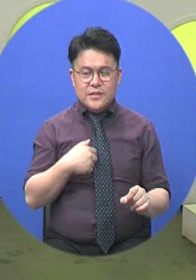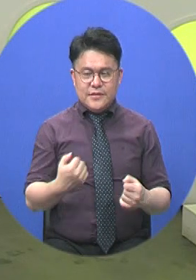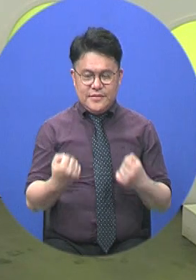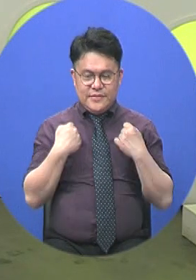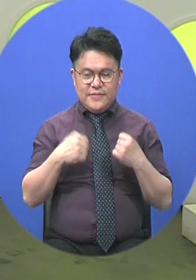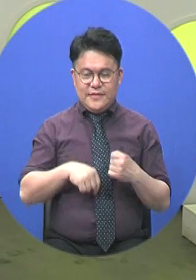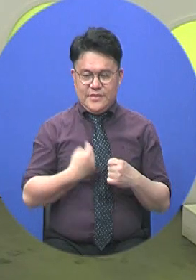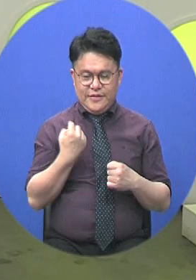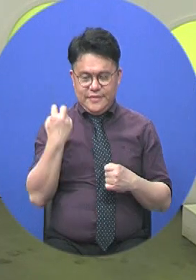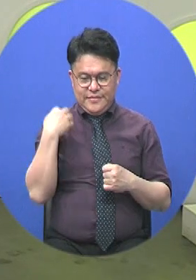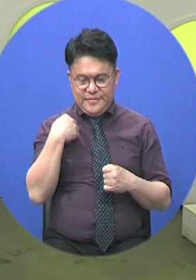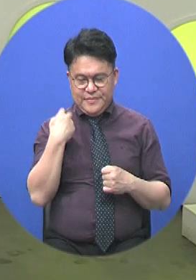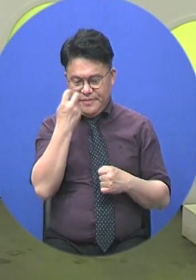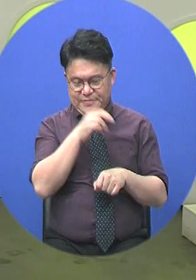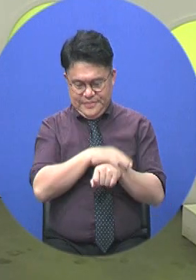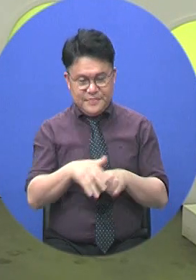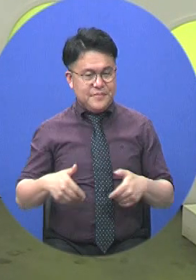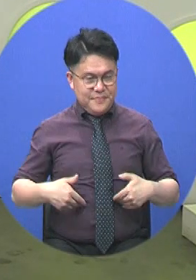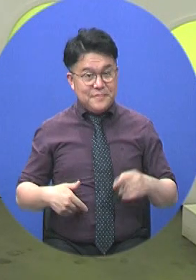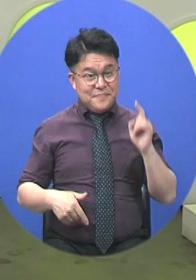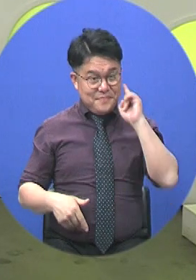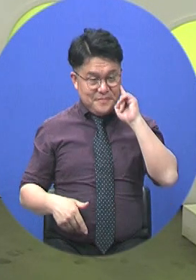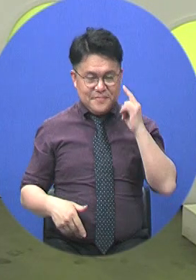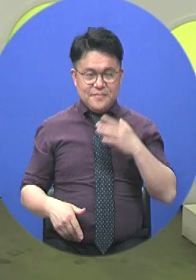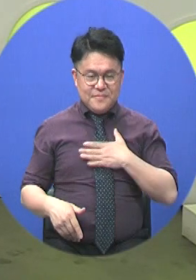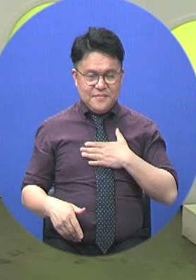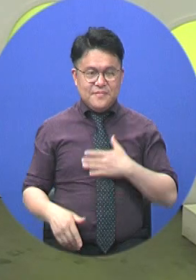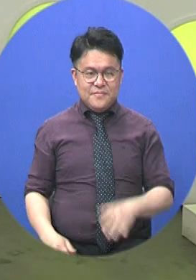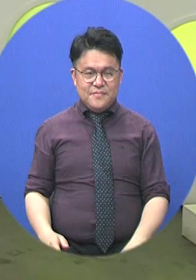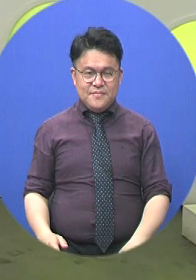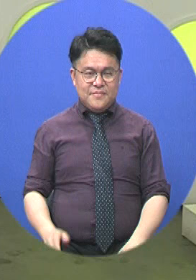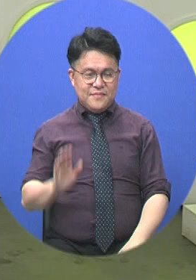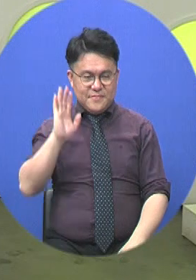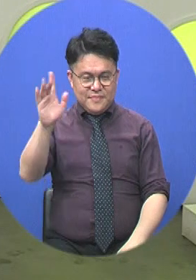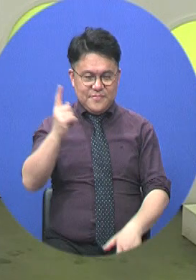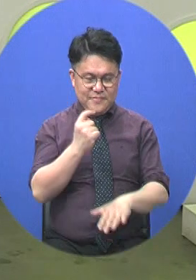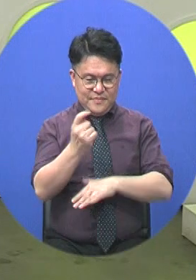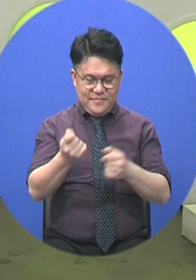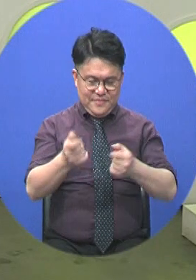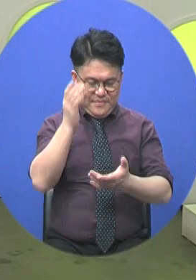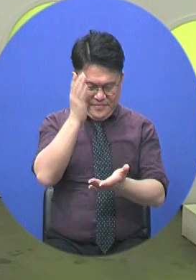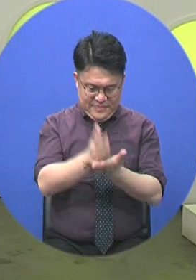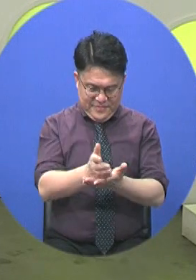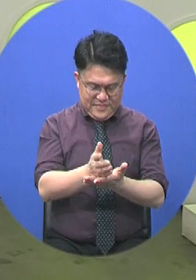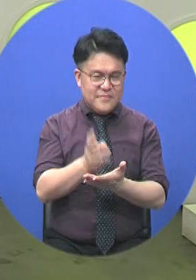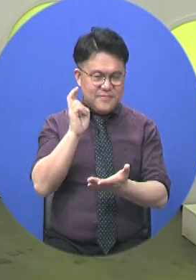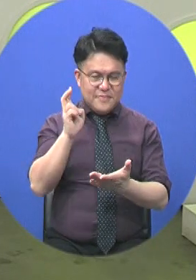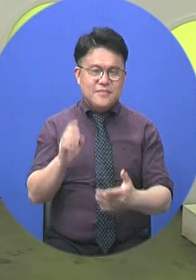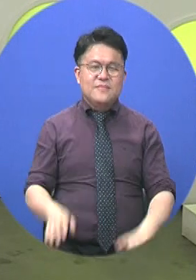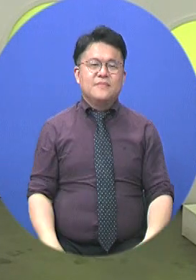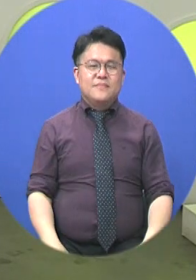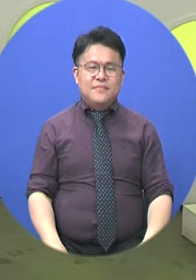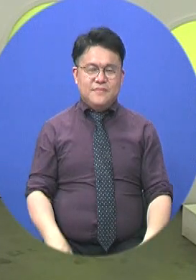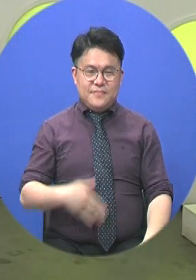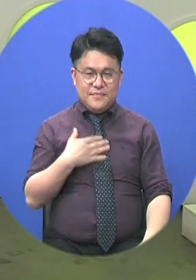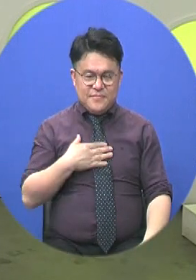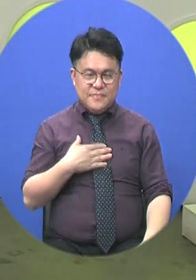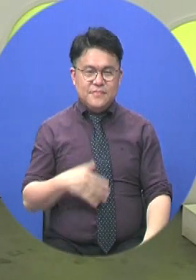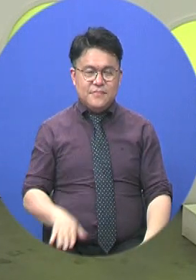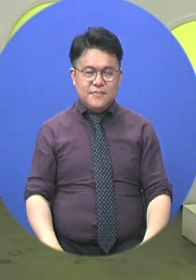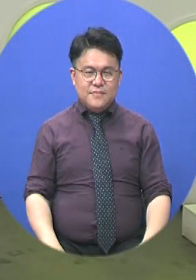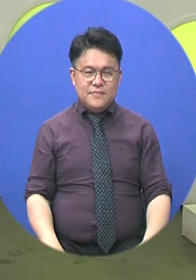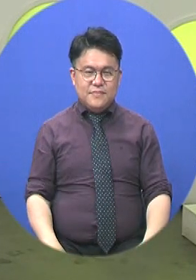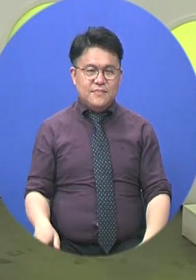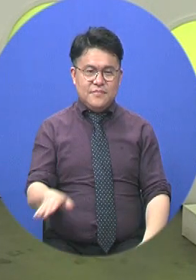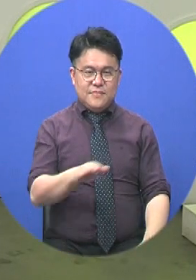내가 지켜야 되겠다. 네. 그래서 내가 조만간 내려놓을 것 같습니다. 아, 알겠습니다. 그래요. 예,